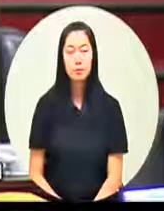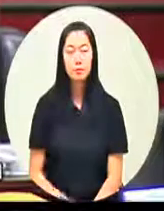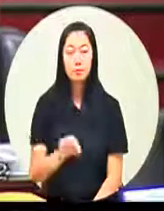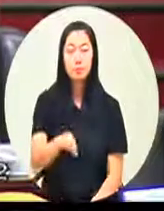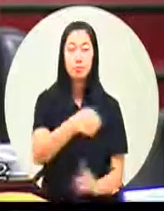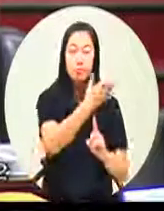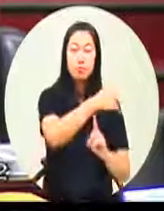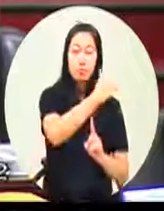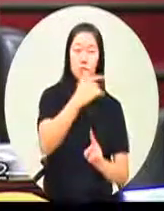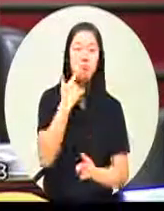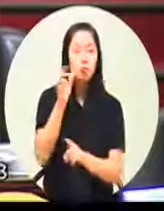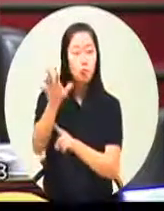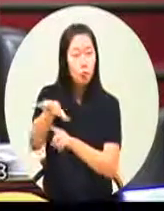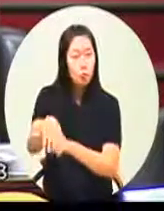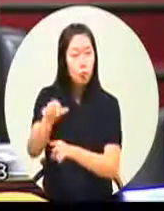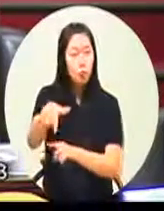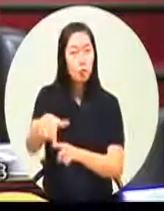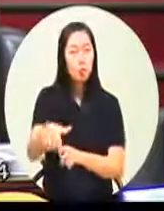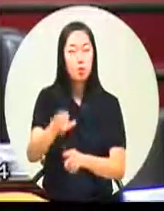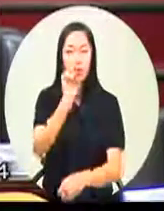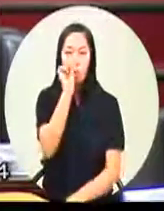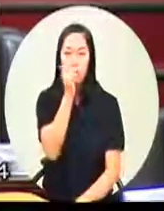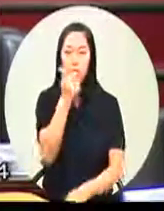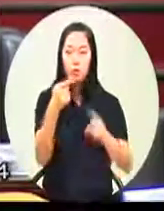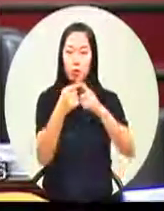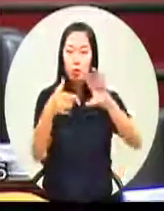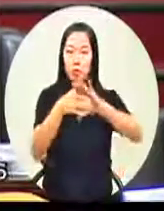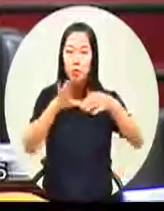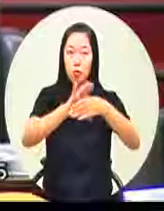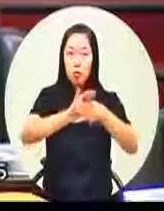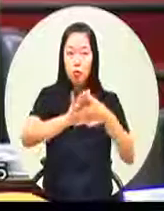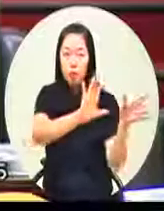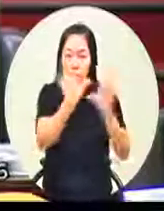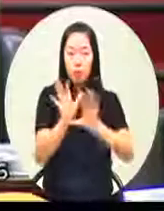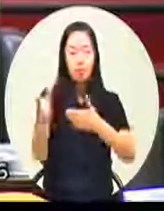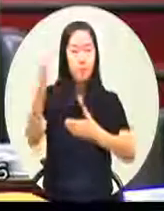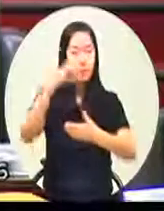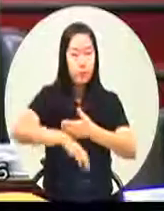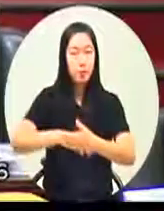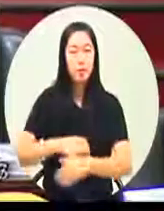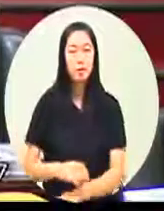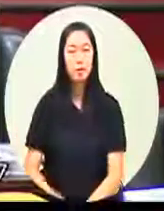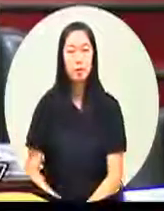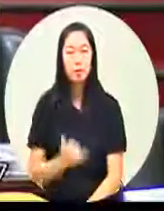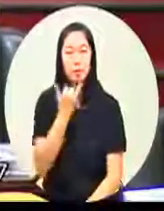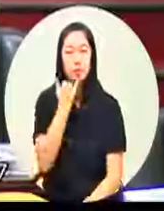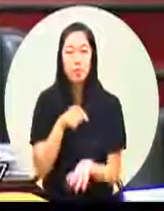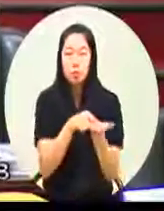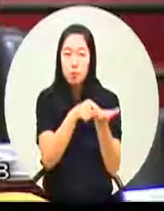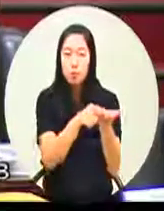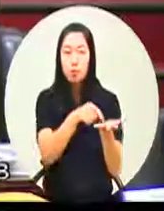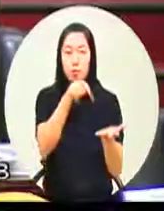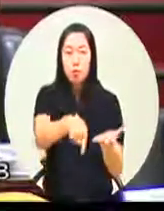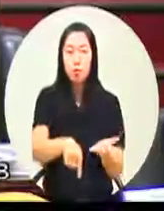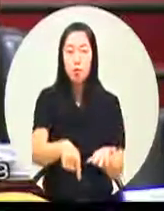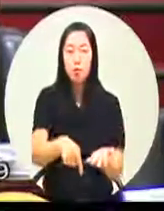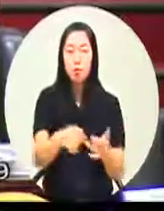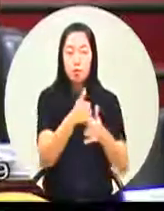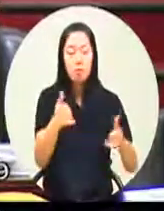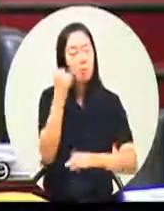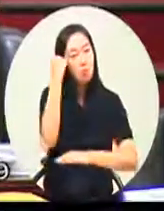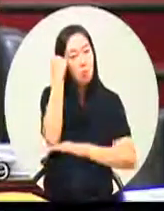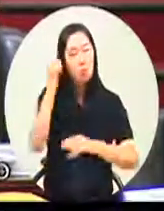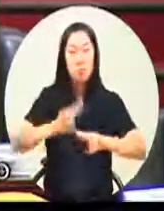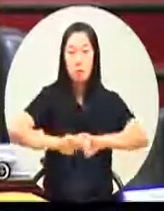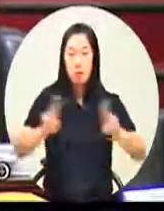美地区把它纳入特殊人文风貌的一个地区，来争取在那个地方开放民宿，来